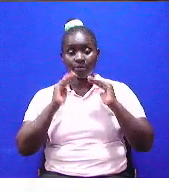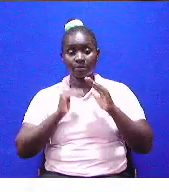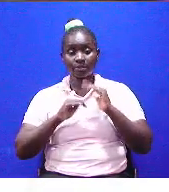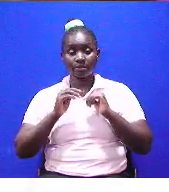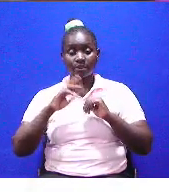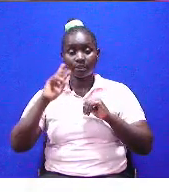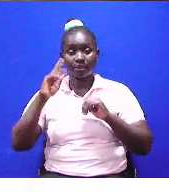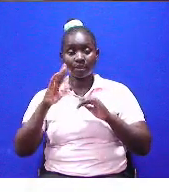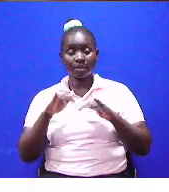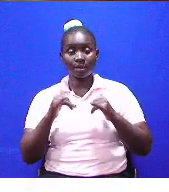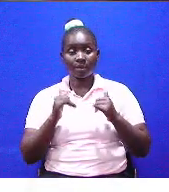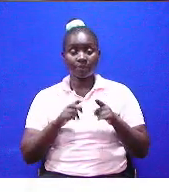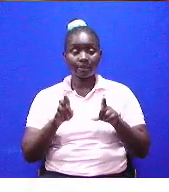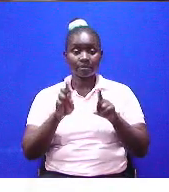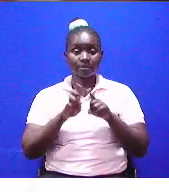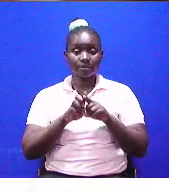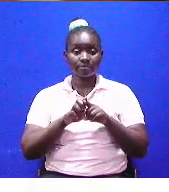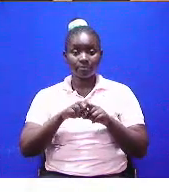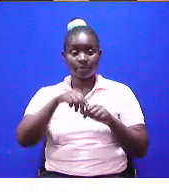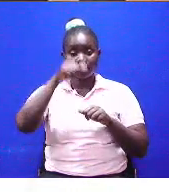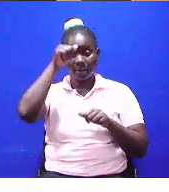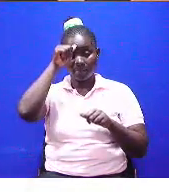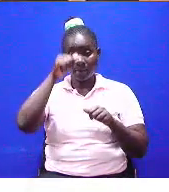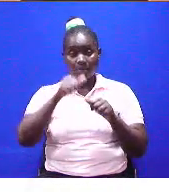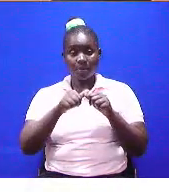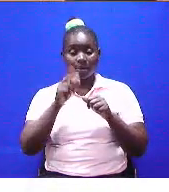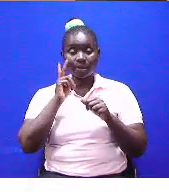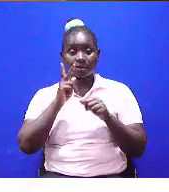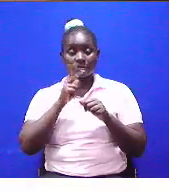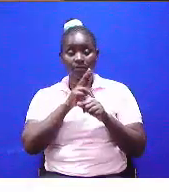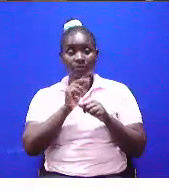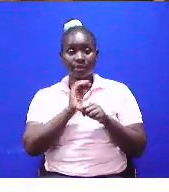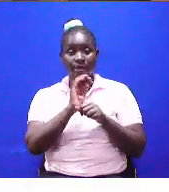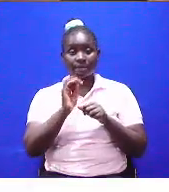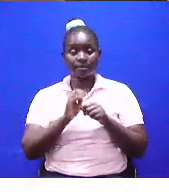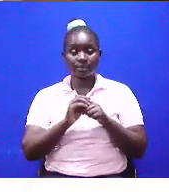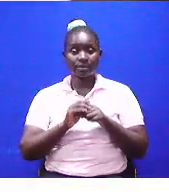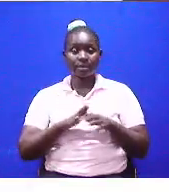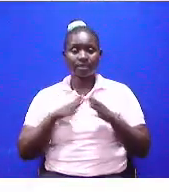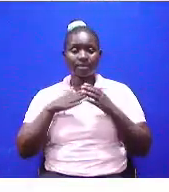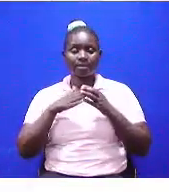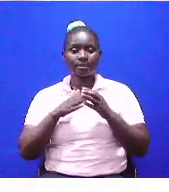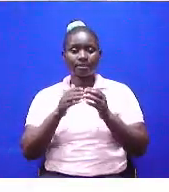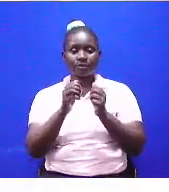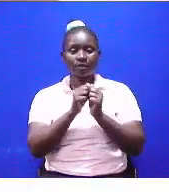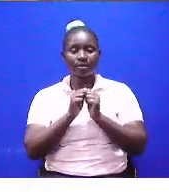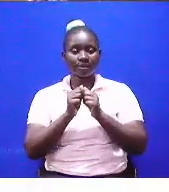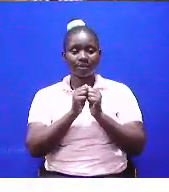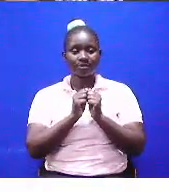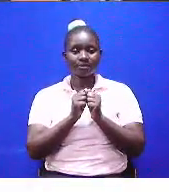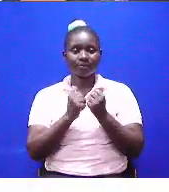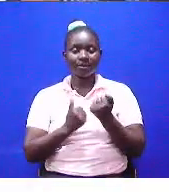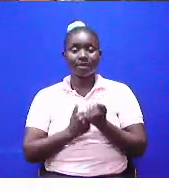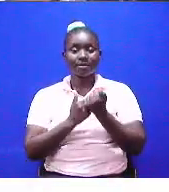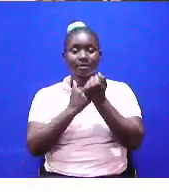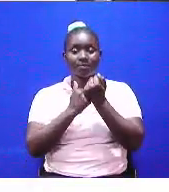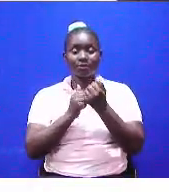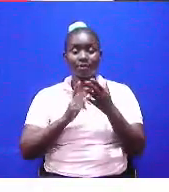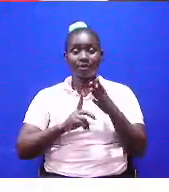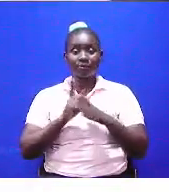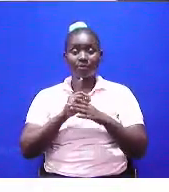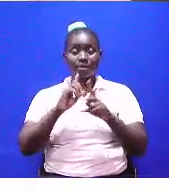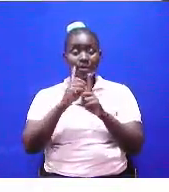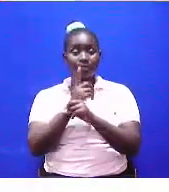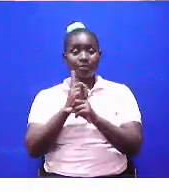Kenya na boigo kwenyole county ya Kisii asibakuburia barayi gutwaro bwamo ili banyare gusira amagenderero chingongo